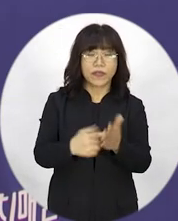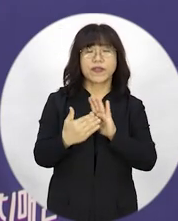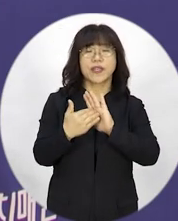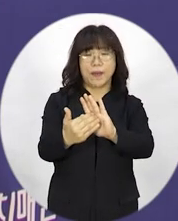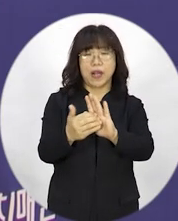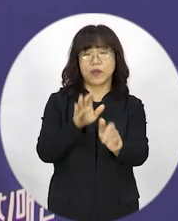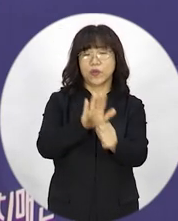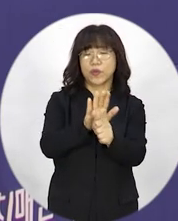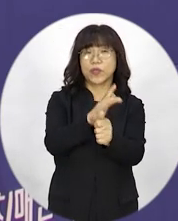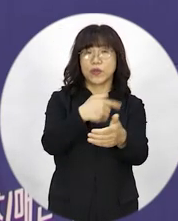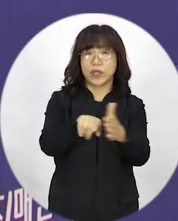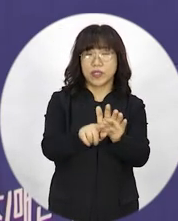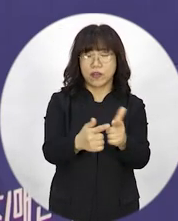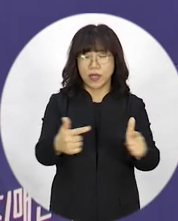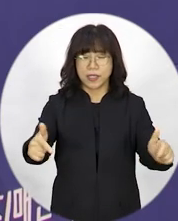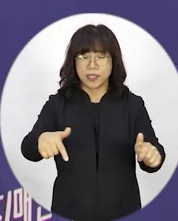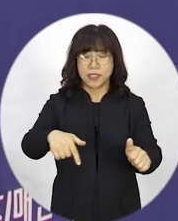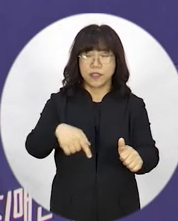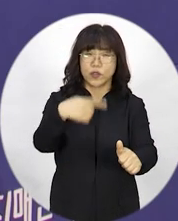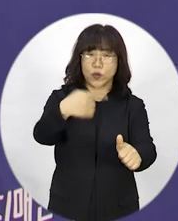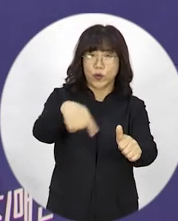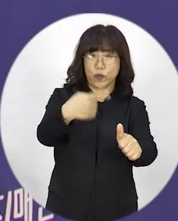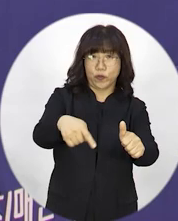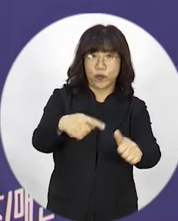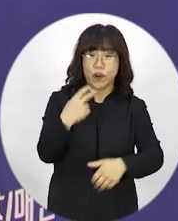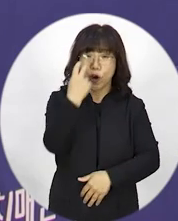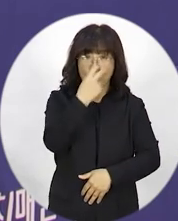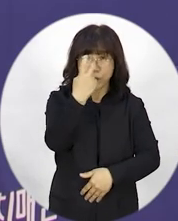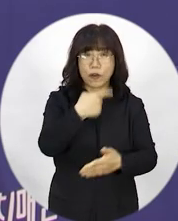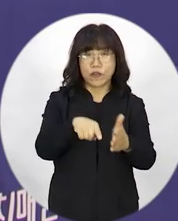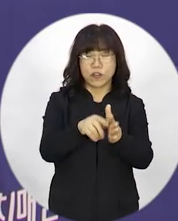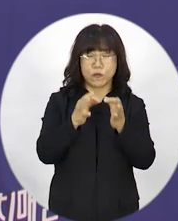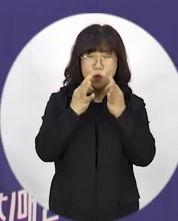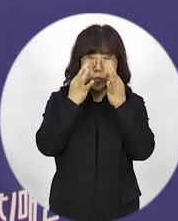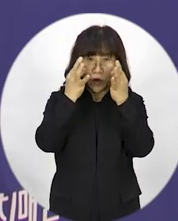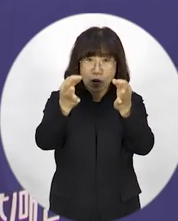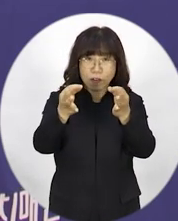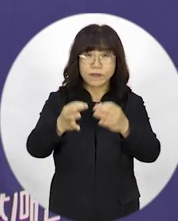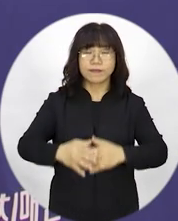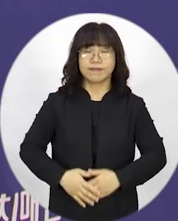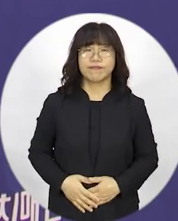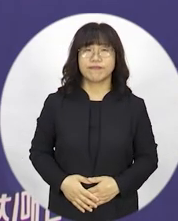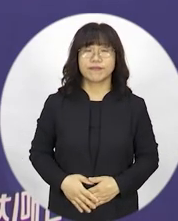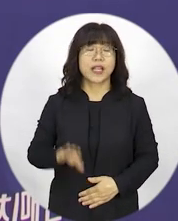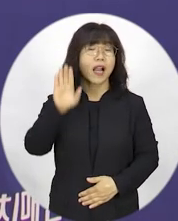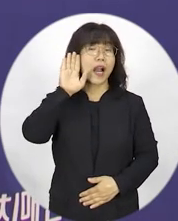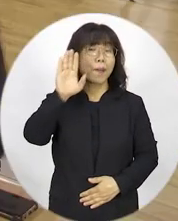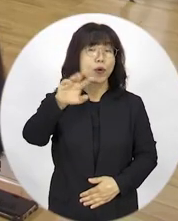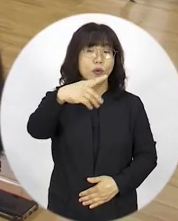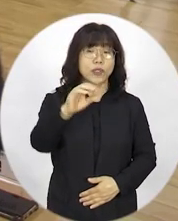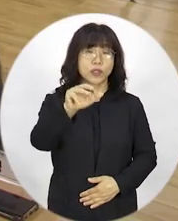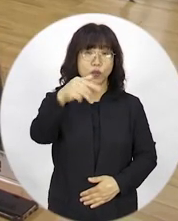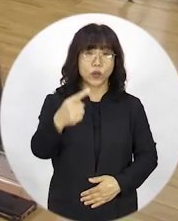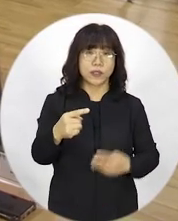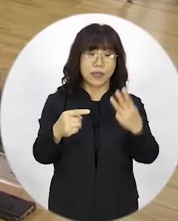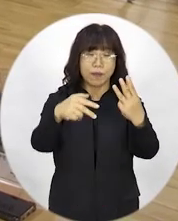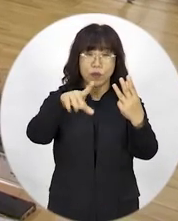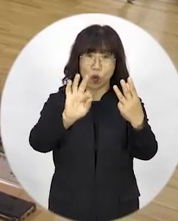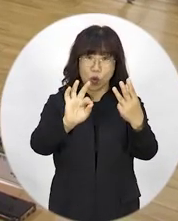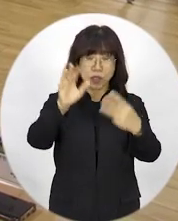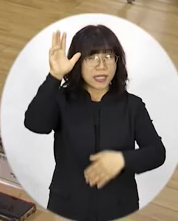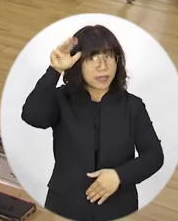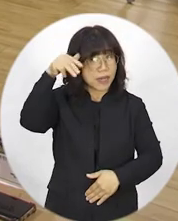발견과 예방을 돕기 위한 다양한 교육과 검사 등을 펼치는 데 최선을 다하겠습니다. 앞으로